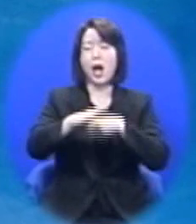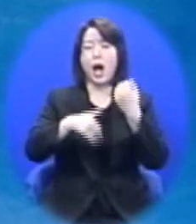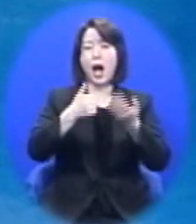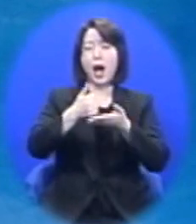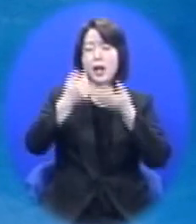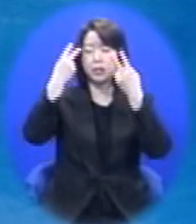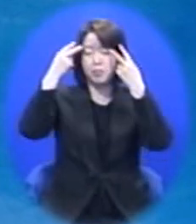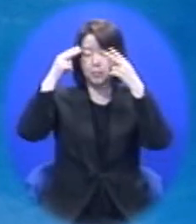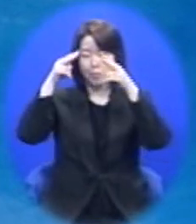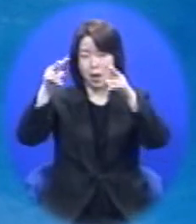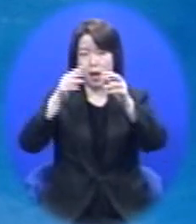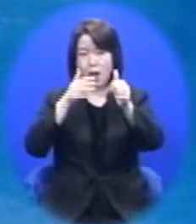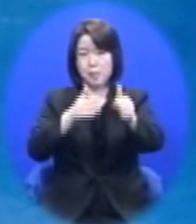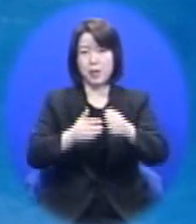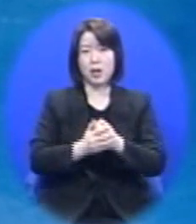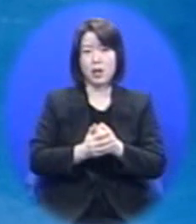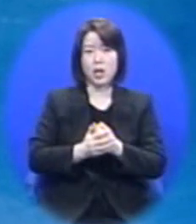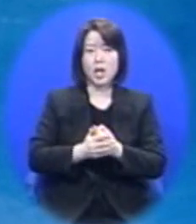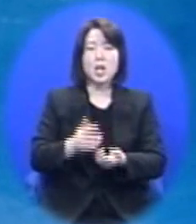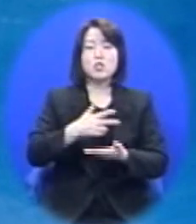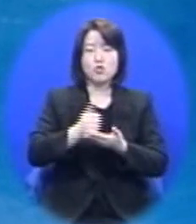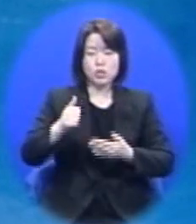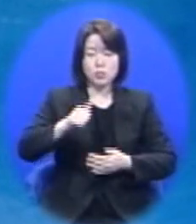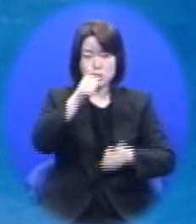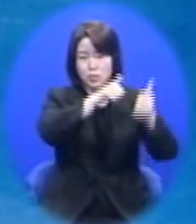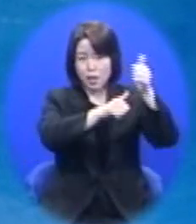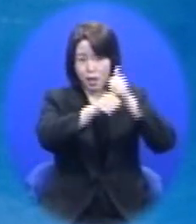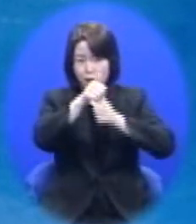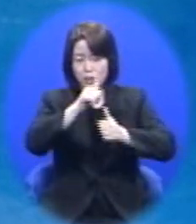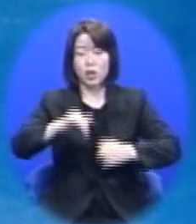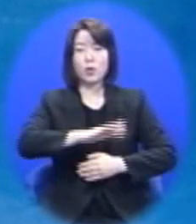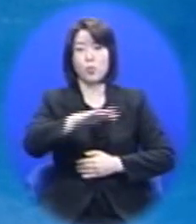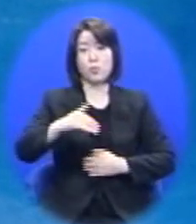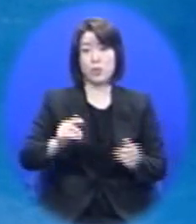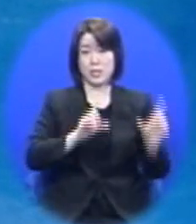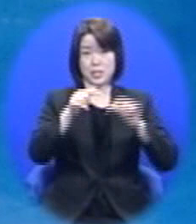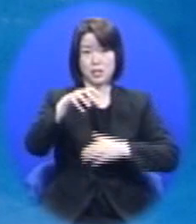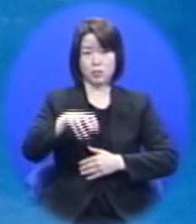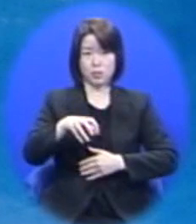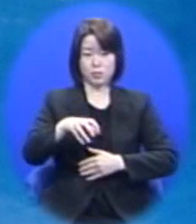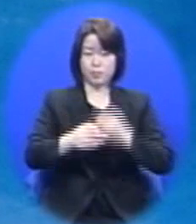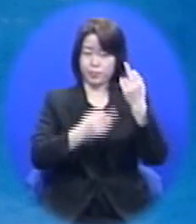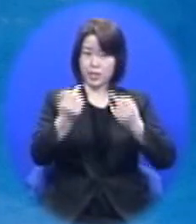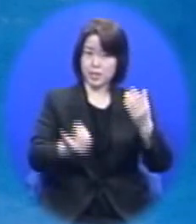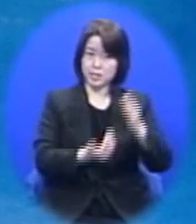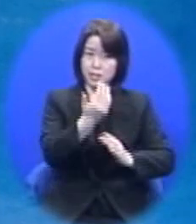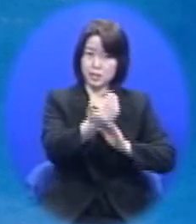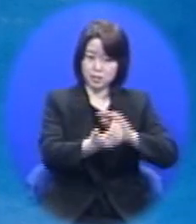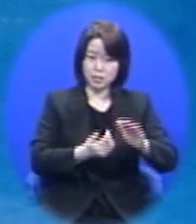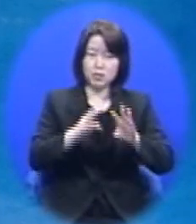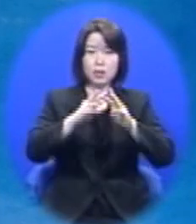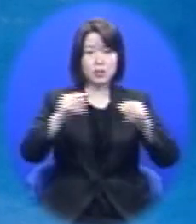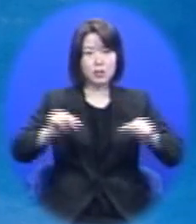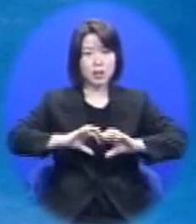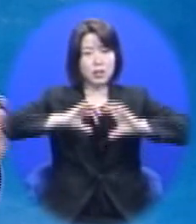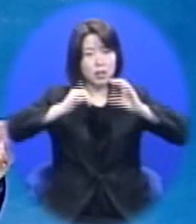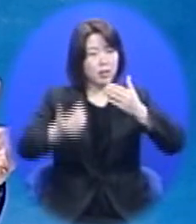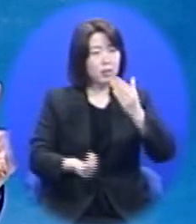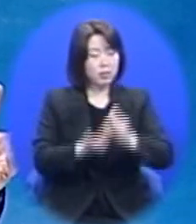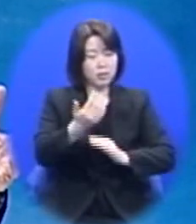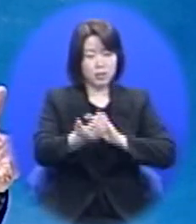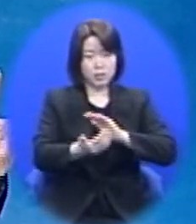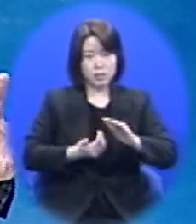바라봐요. 주님은 대대로 우리의 거처이셨습니다. 산들이 생기기 전에, 땅과 세계가 생기기 전에,